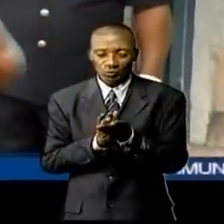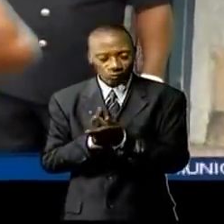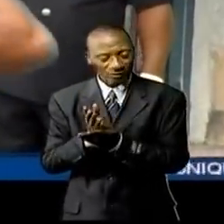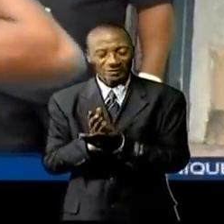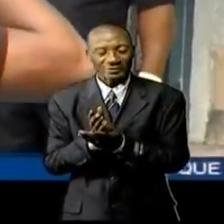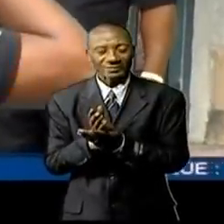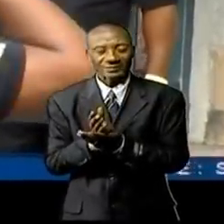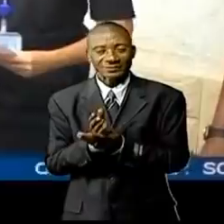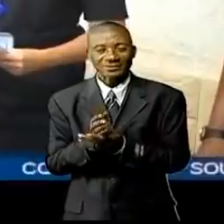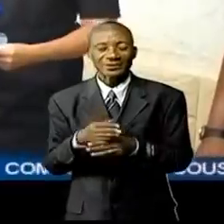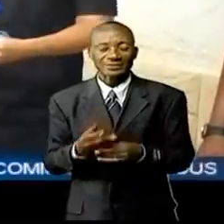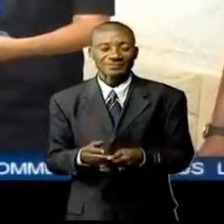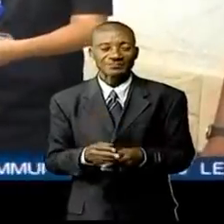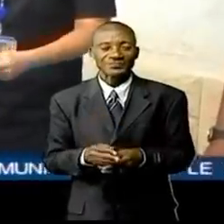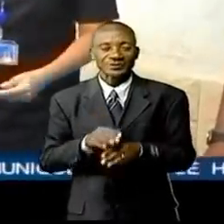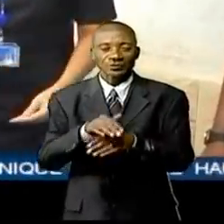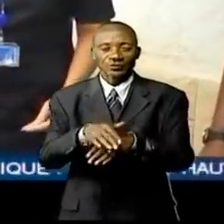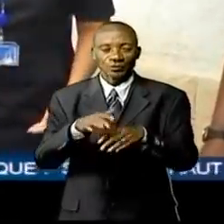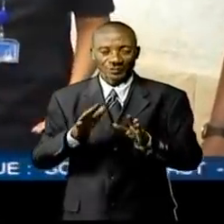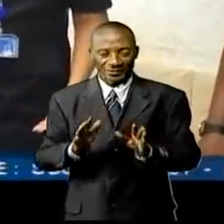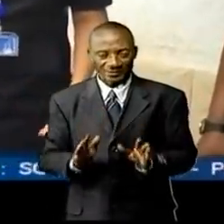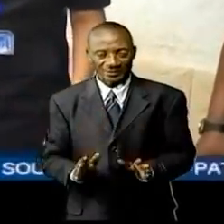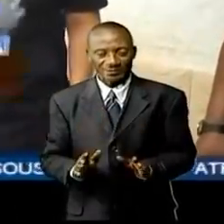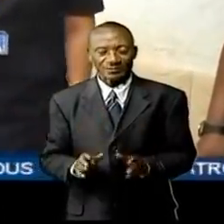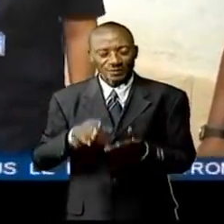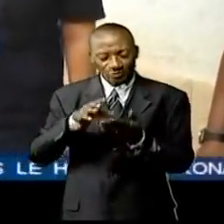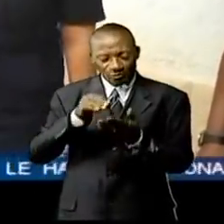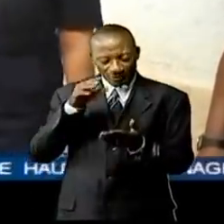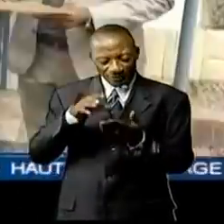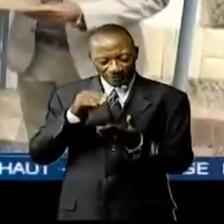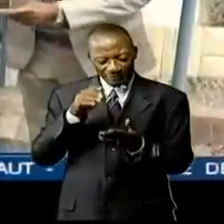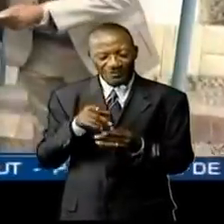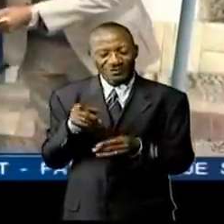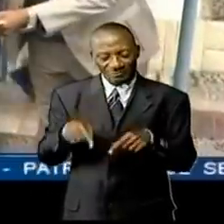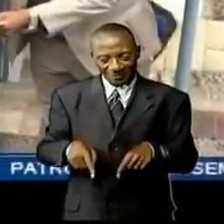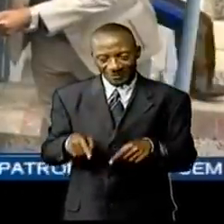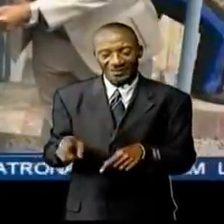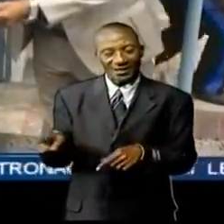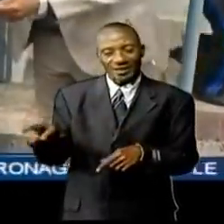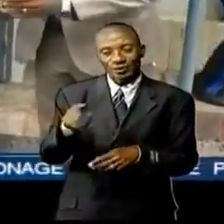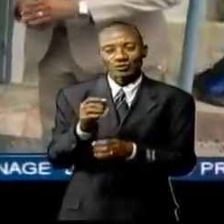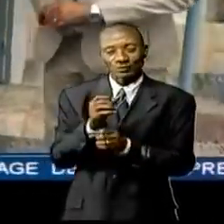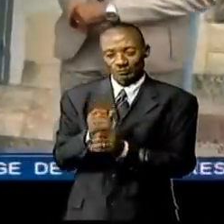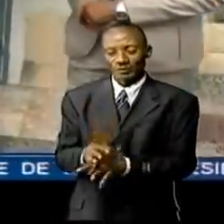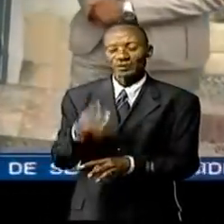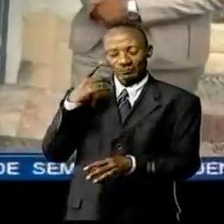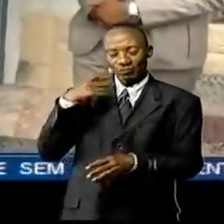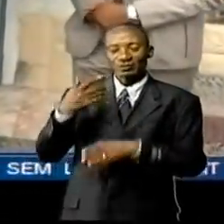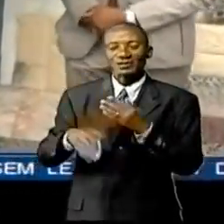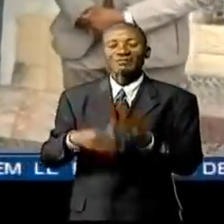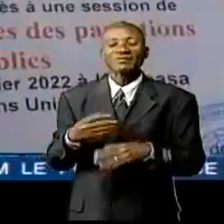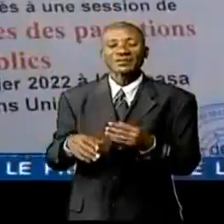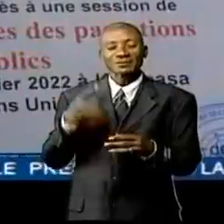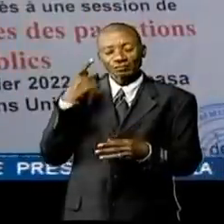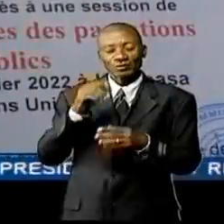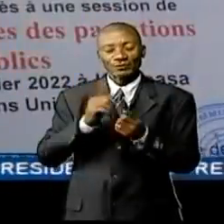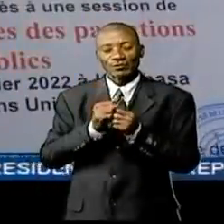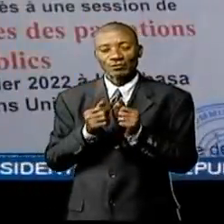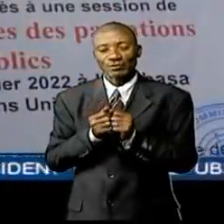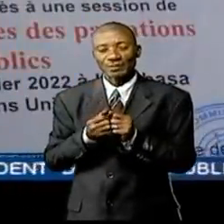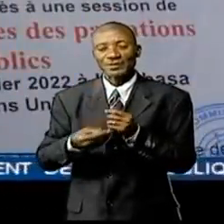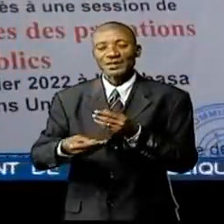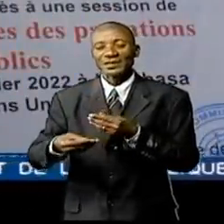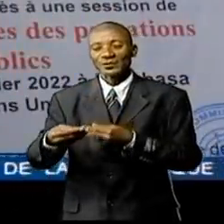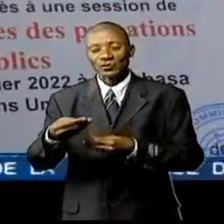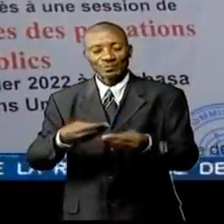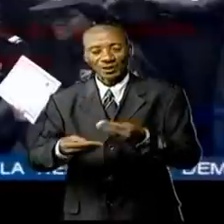les participants qui sont désormais dotés de l'arsenal juridique relatif au marché public. La remise de brevet a sanctionné la